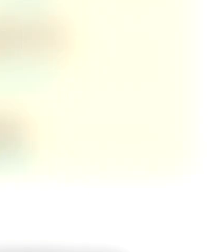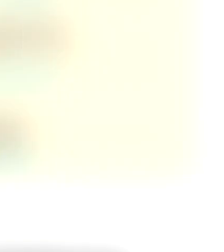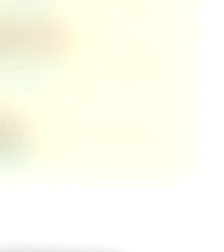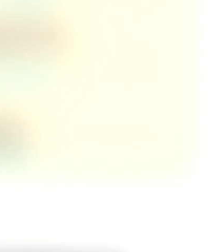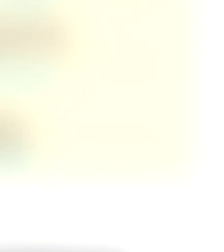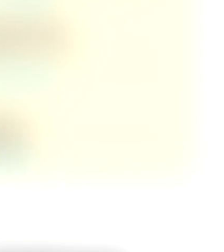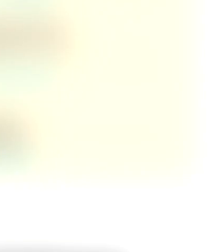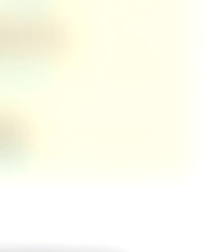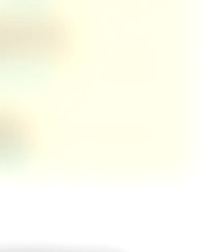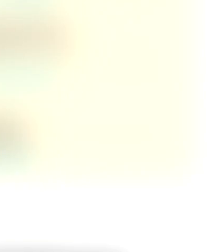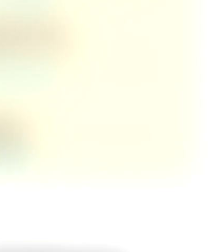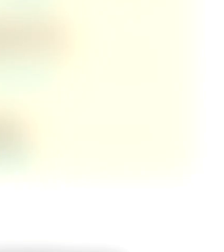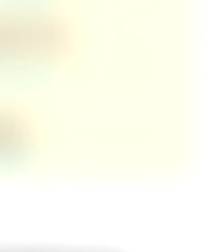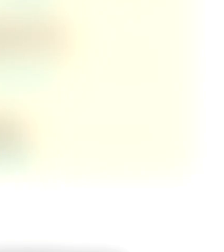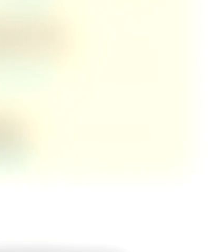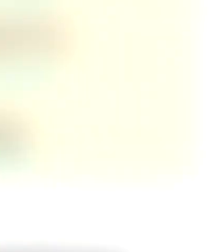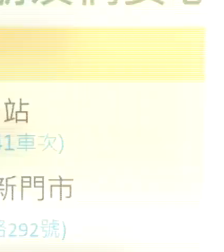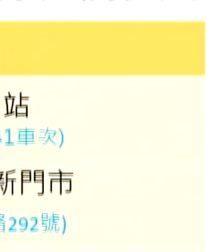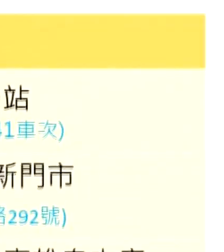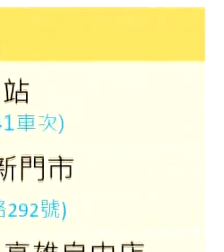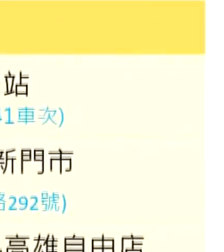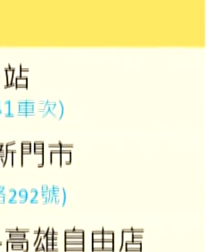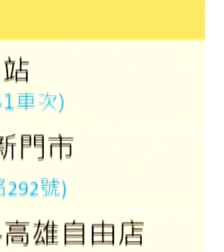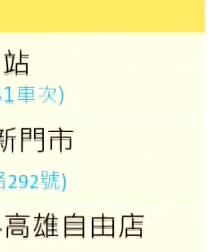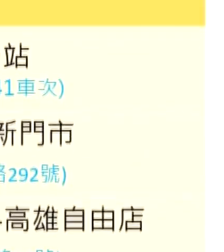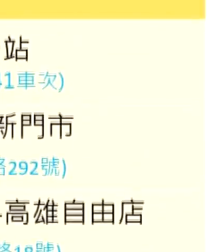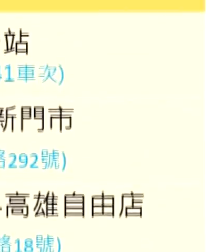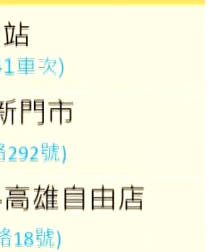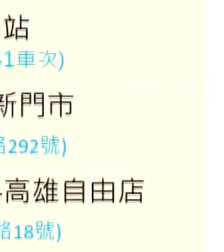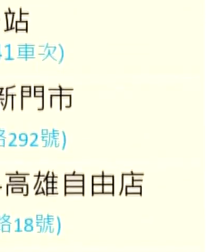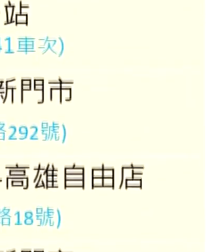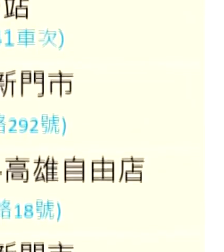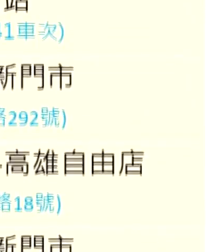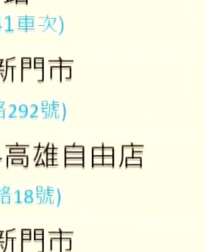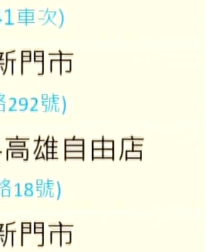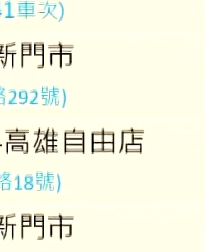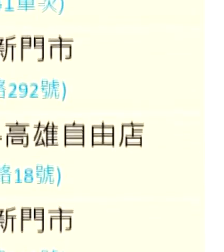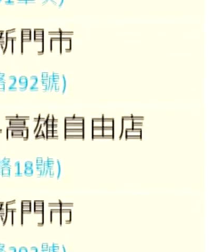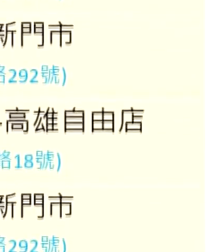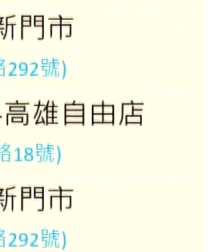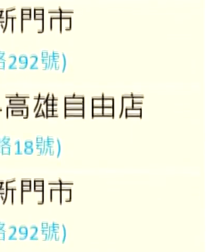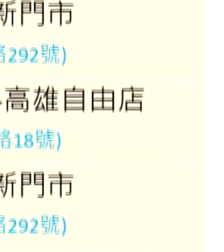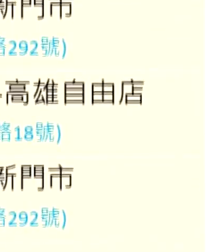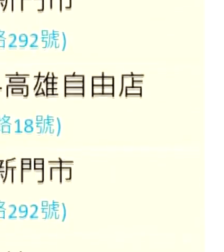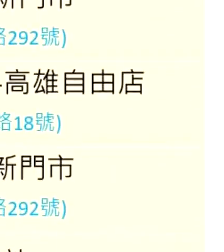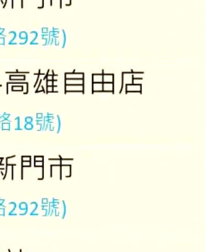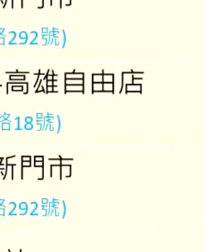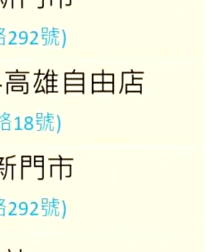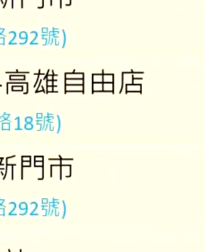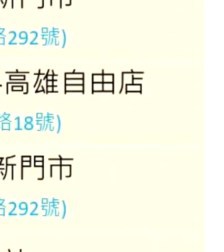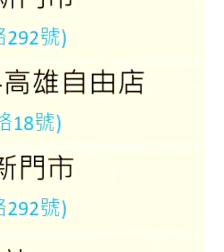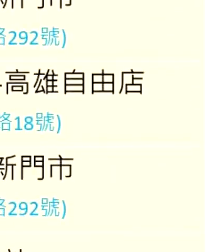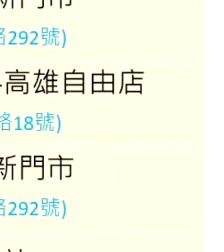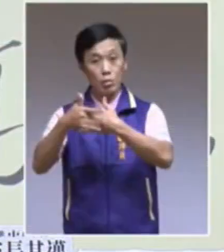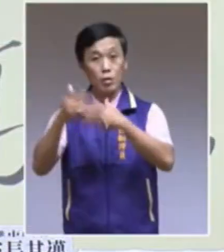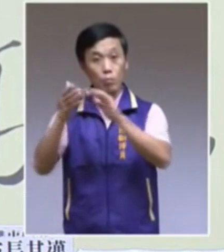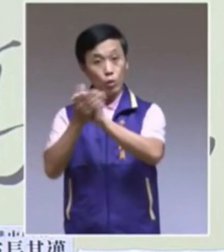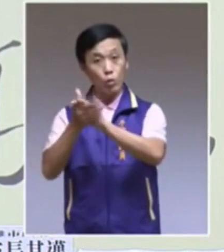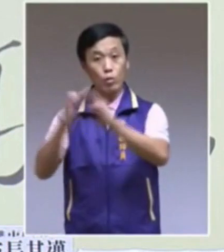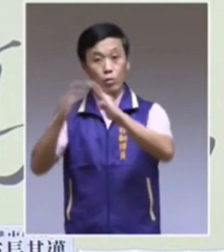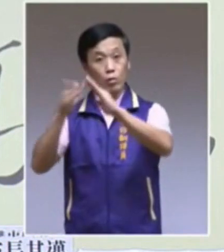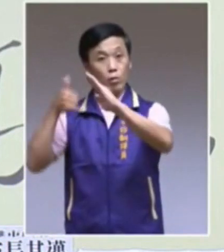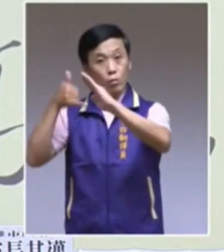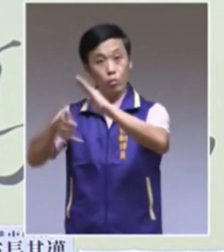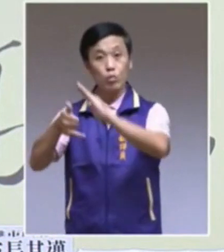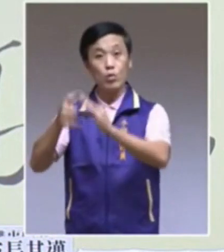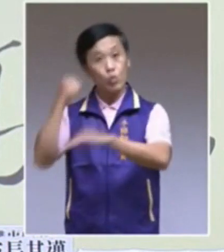心。 另外，最近高雄有双北确诊案例到高雄探亲或访友，高雄市长陈其迈在防疫记者会上呼吁，南北移